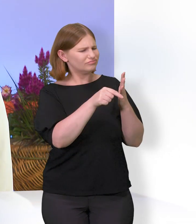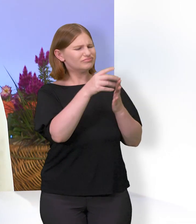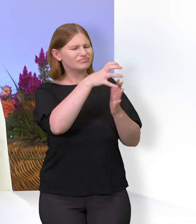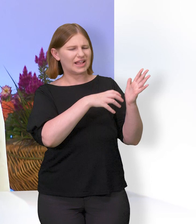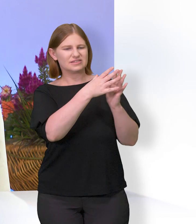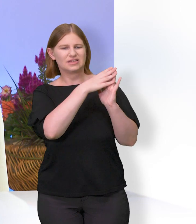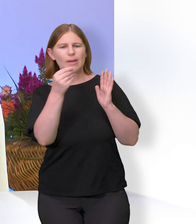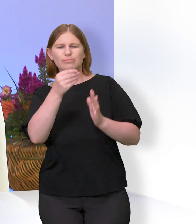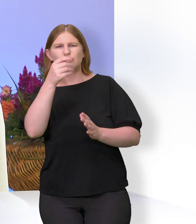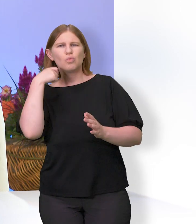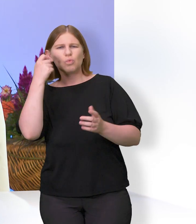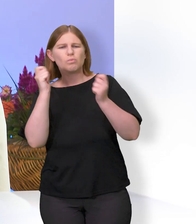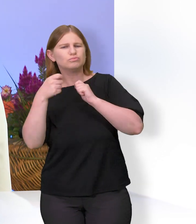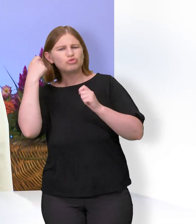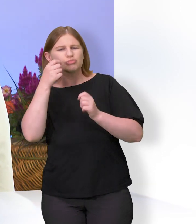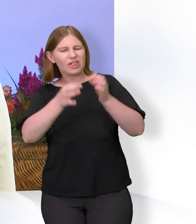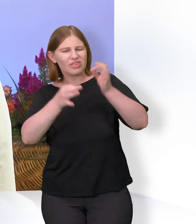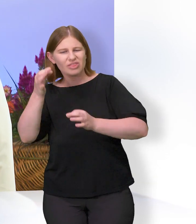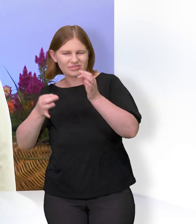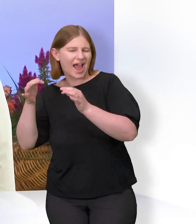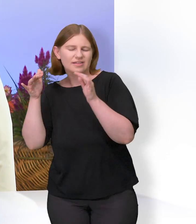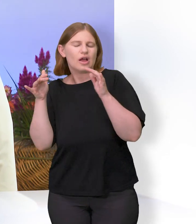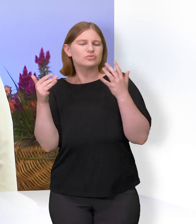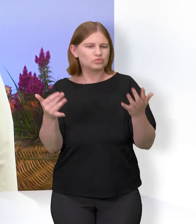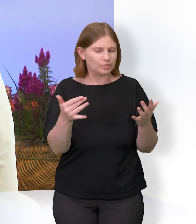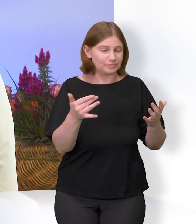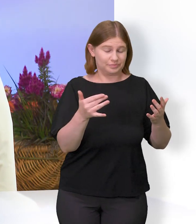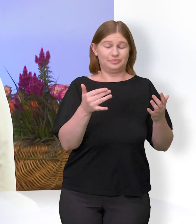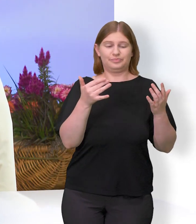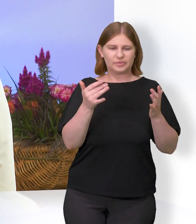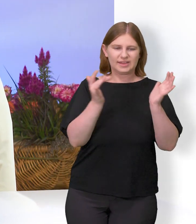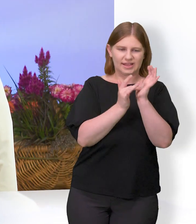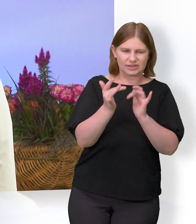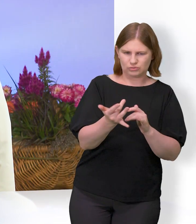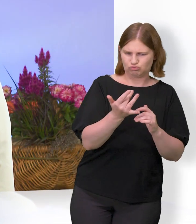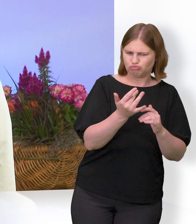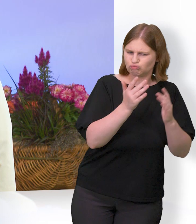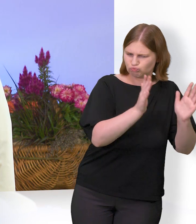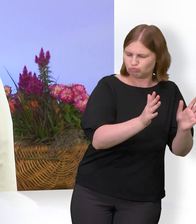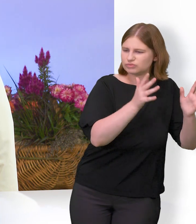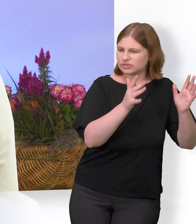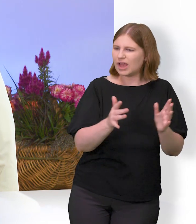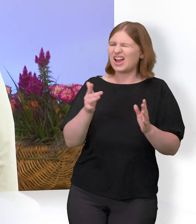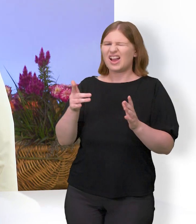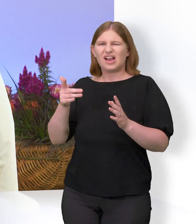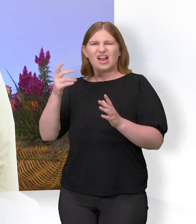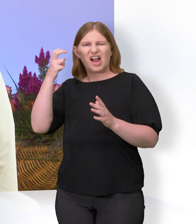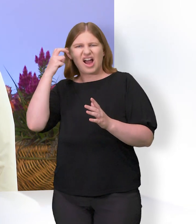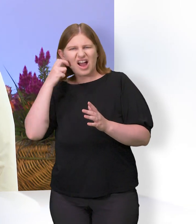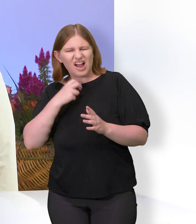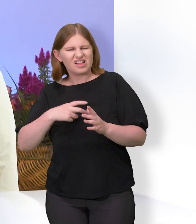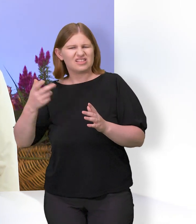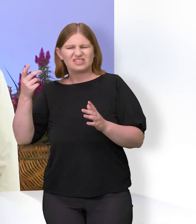am Straßenrand sitzt. Er ist arm, dreckig, blind, ausgestoßen